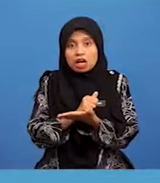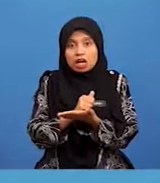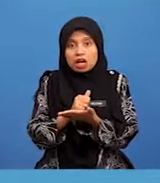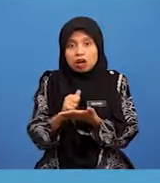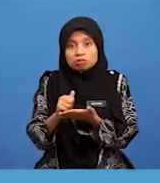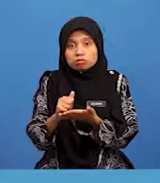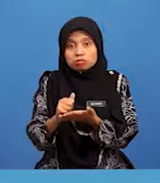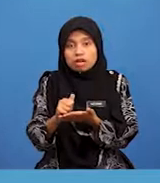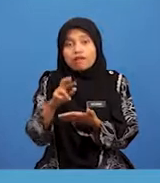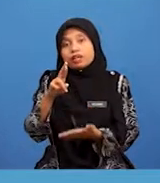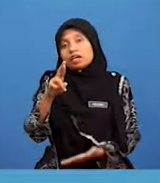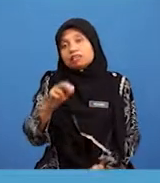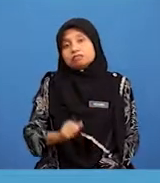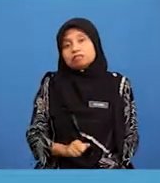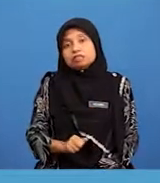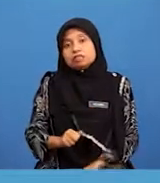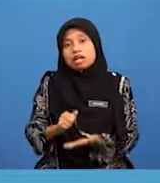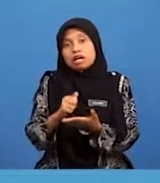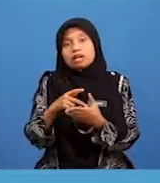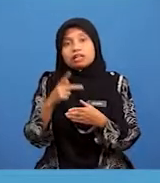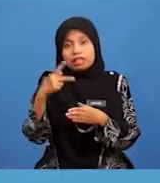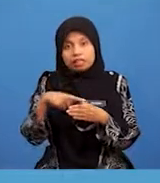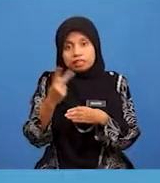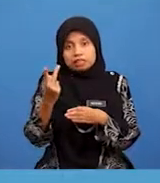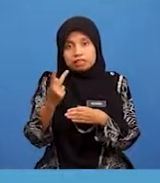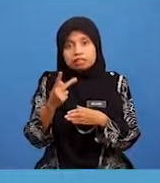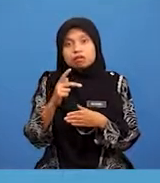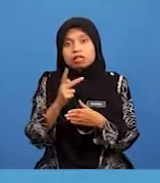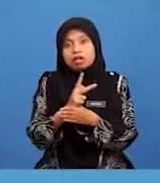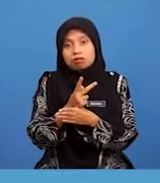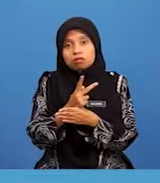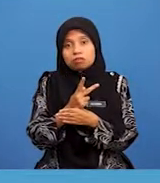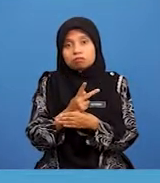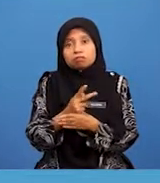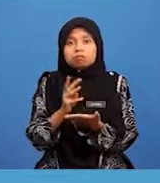akaun realisasi, kredit akaun modal perkongsi.